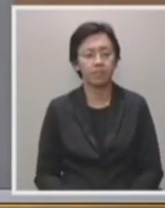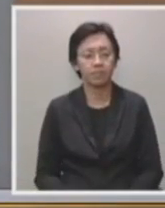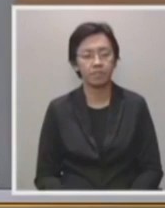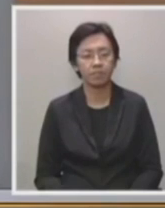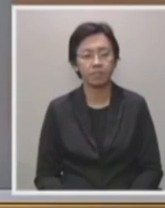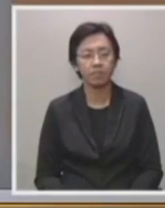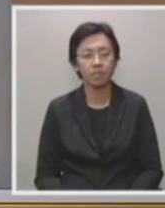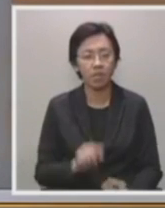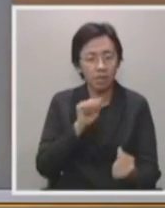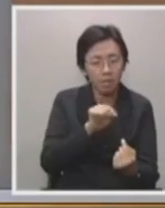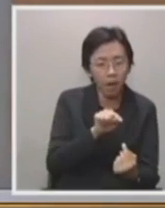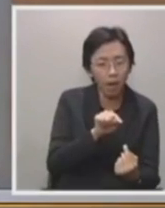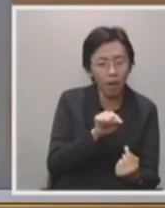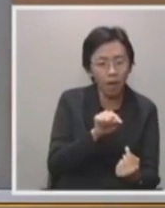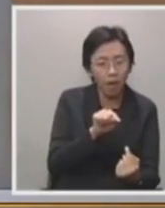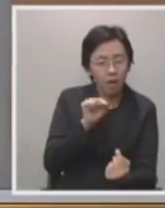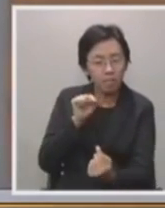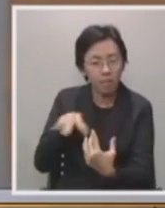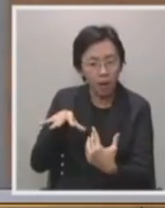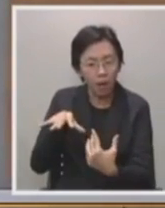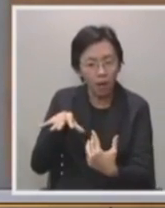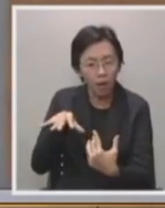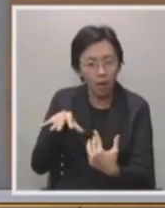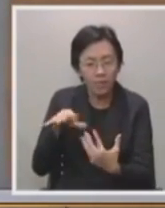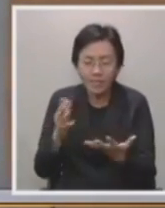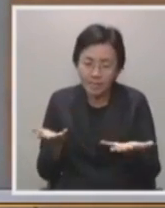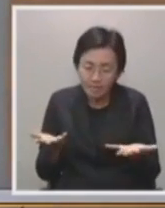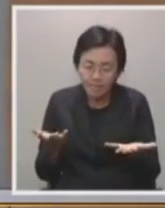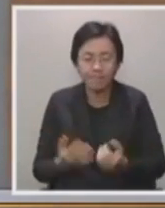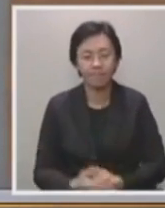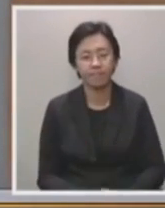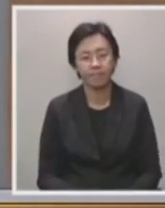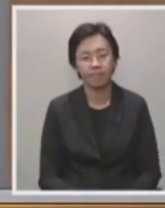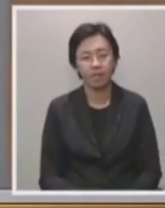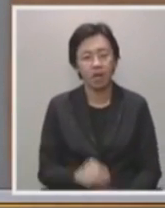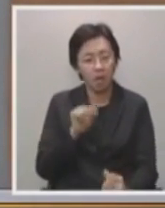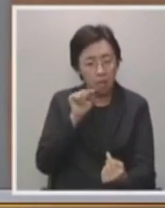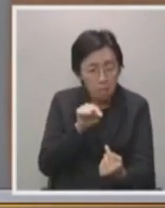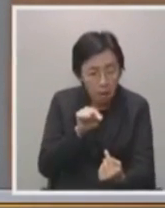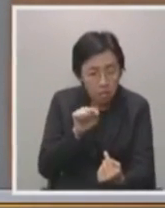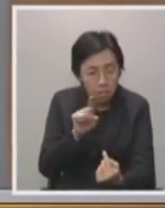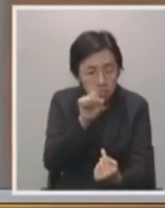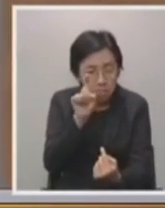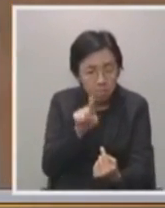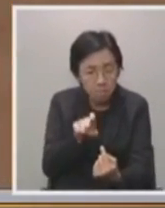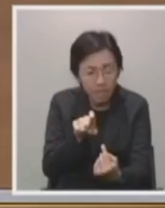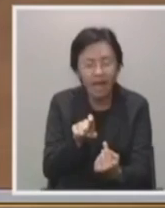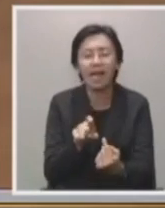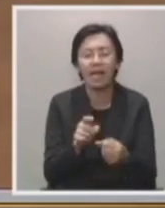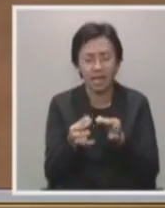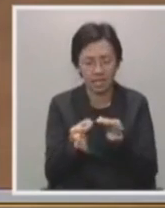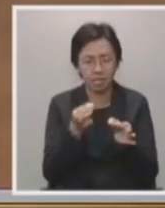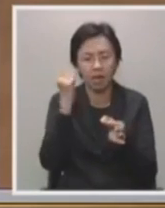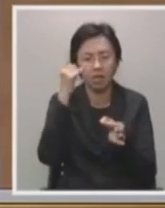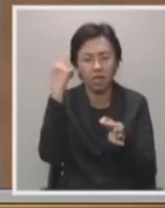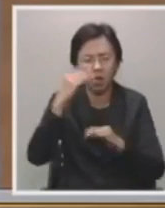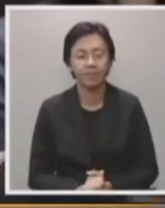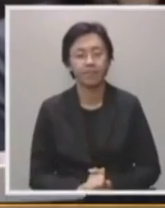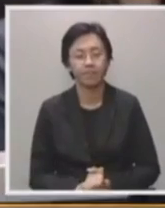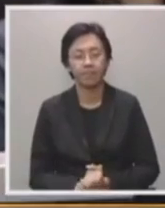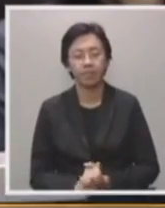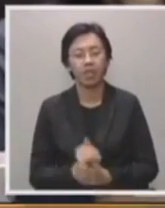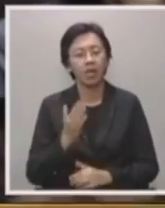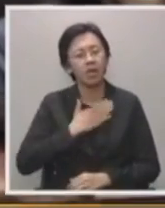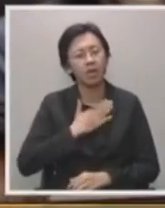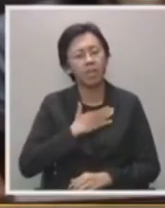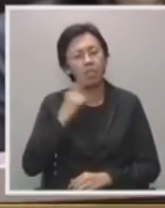พแต่เหมาะสมหรือไม่คนก็รู้ว่าคนเหมาะสมหรือไม่เพราะฉะนั้นขอได้เข้าใจอันนี้นะครับอย่าเสียเวลาเลยครับ